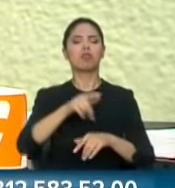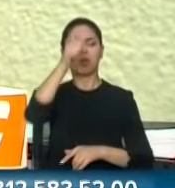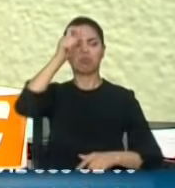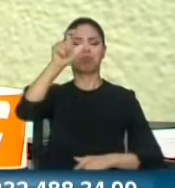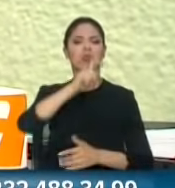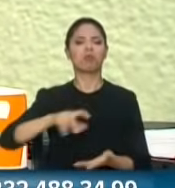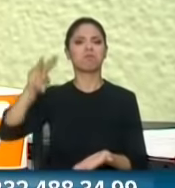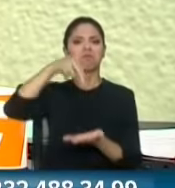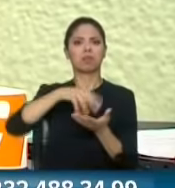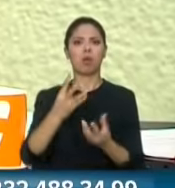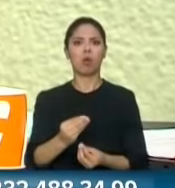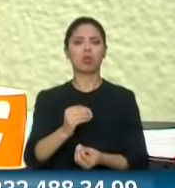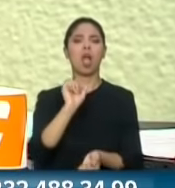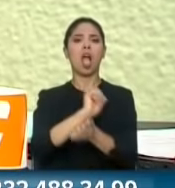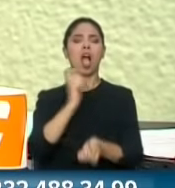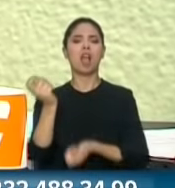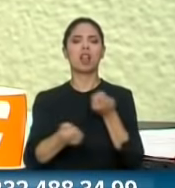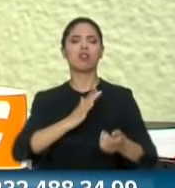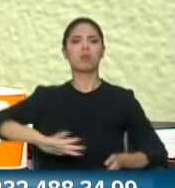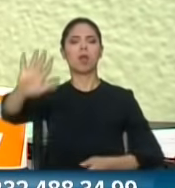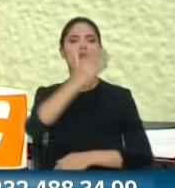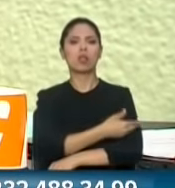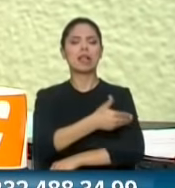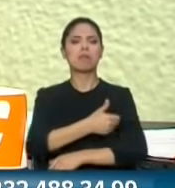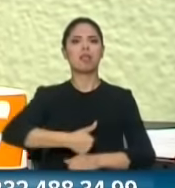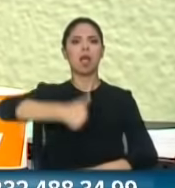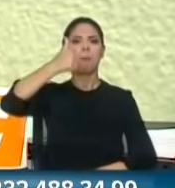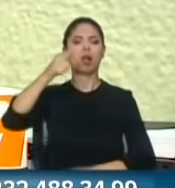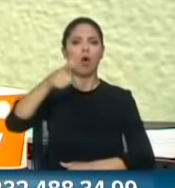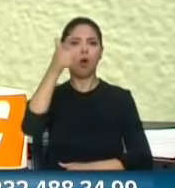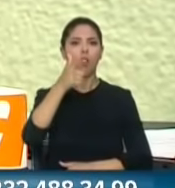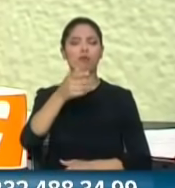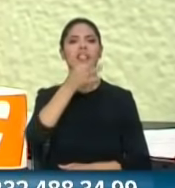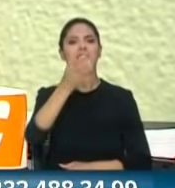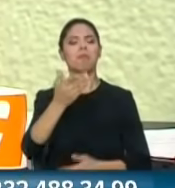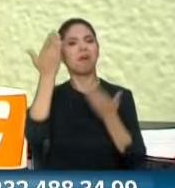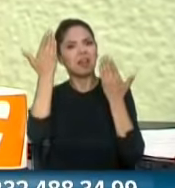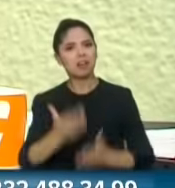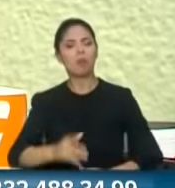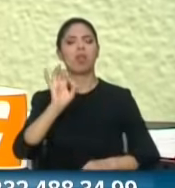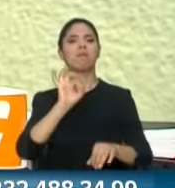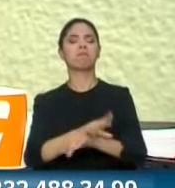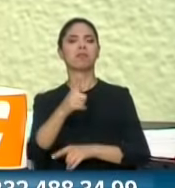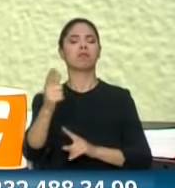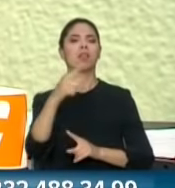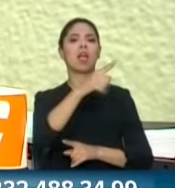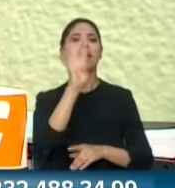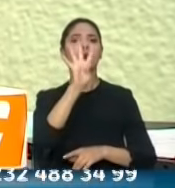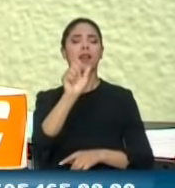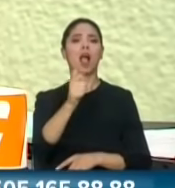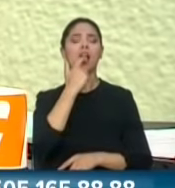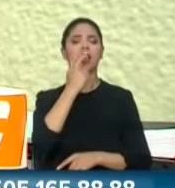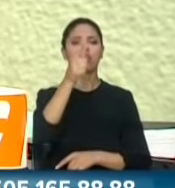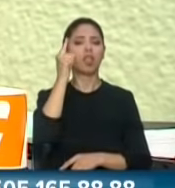ayağa kaldırdı. Öyle ki Aile Çalışma ve Sosyal Hizmetler Bakanlığı o görüntüyü ihbar kabul etti, hemen devreye girdi. 46